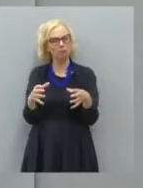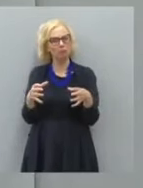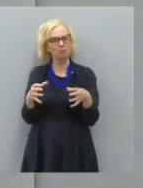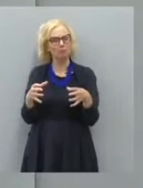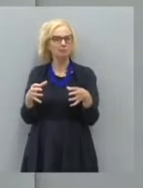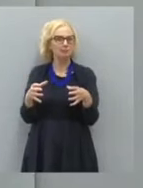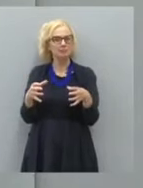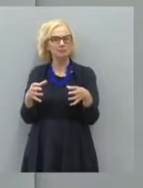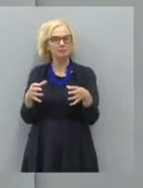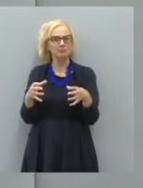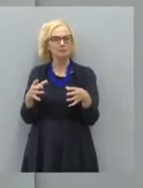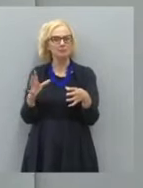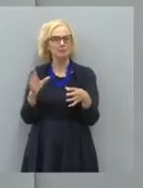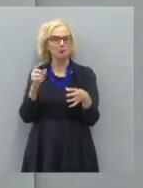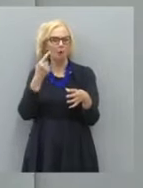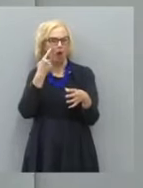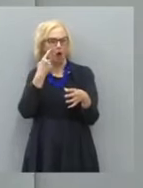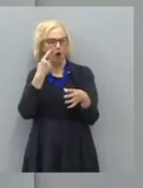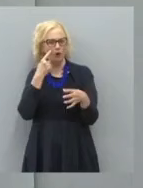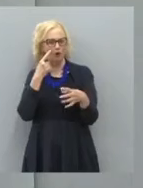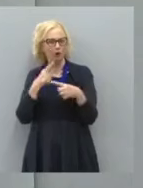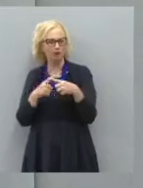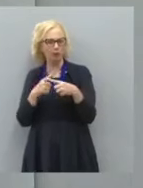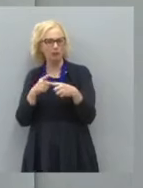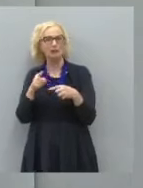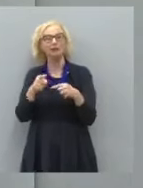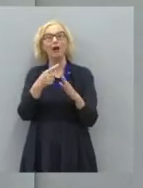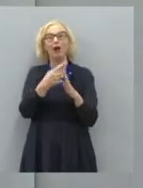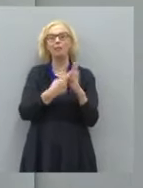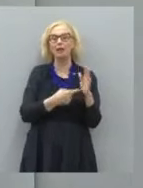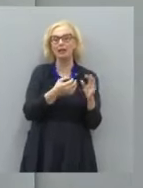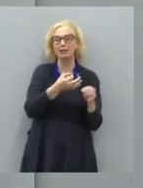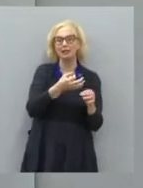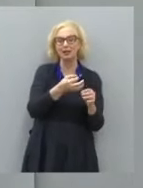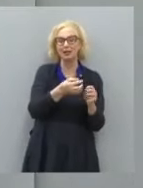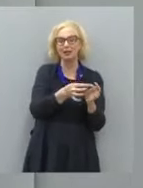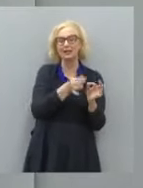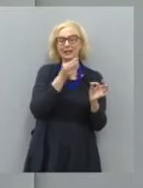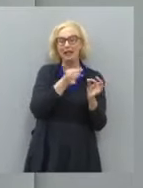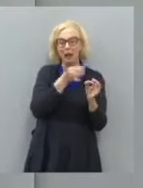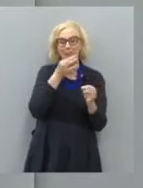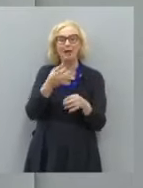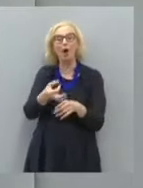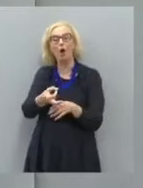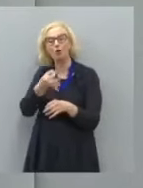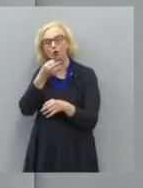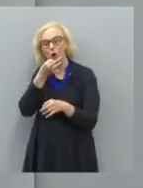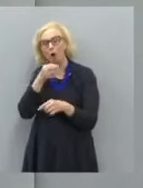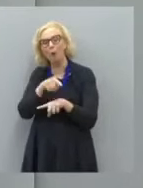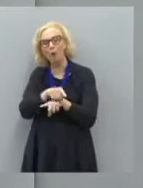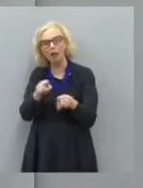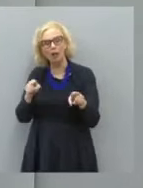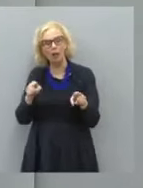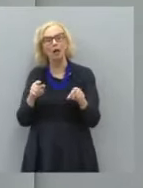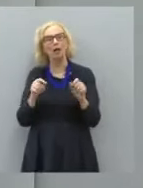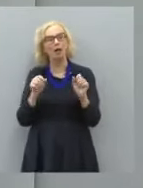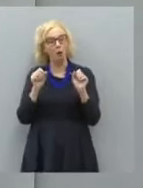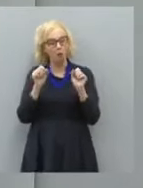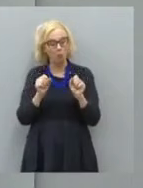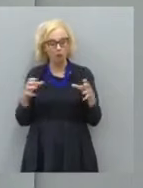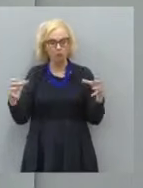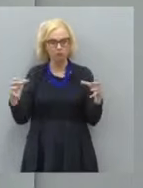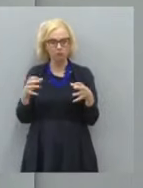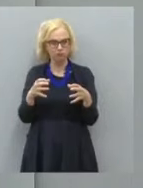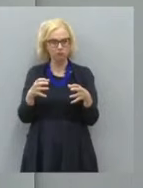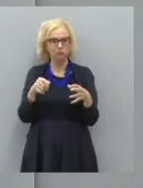ottimistica per fine settembre ottobre che potrà essere sicuramente un bacino